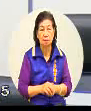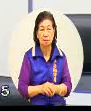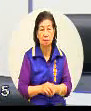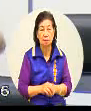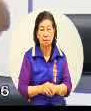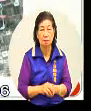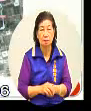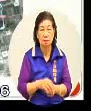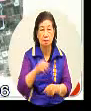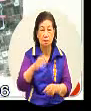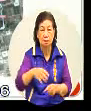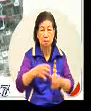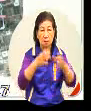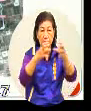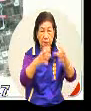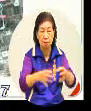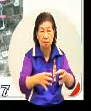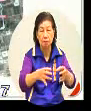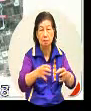这个位置吼，